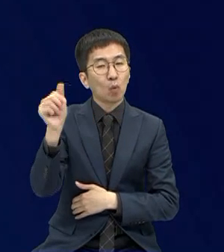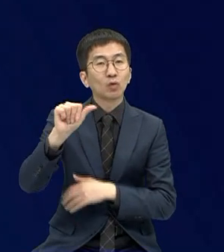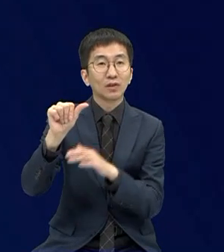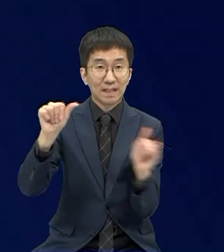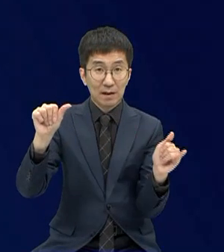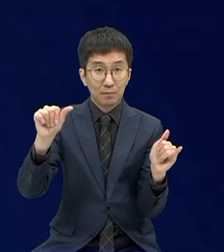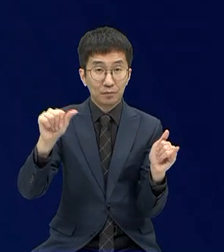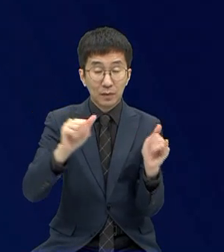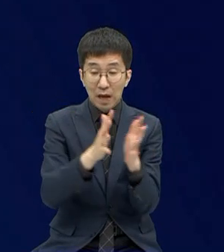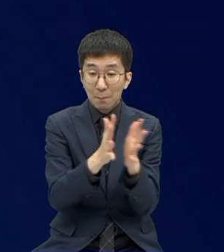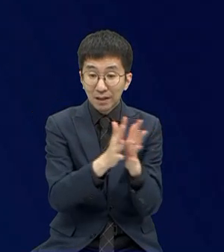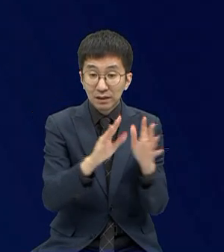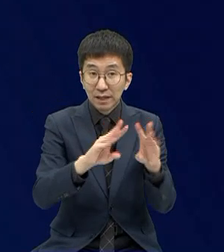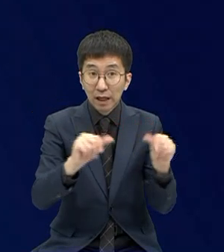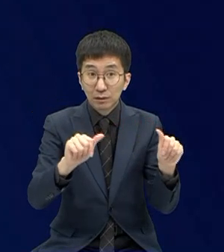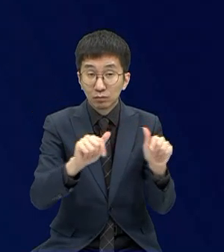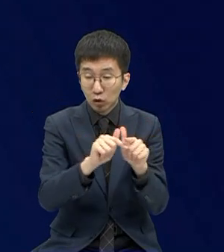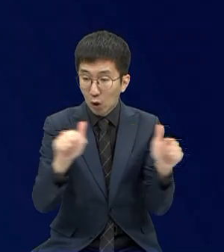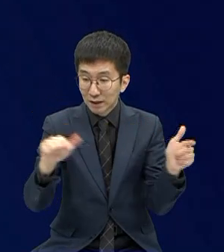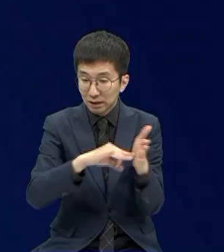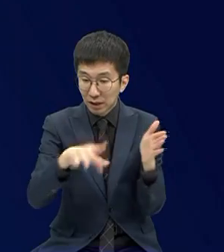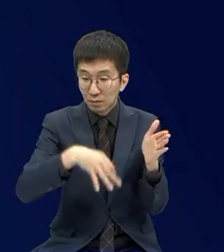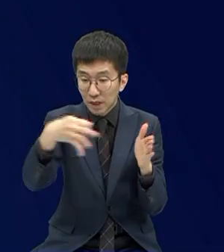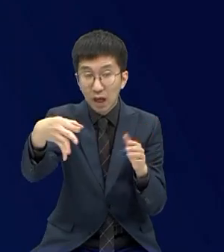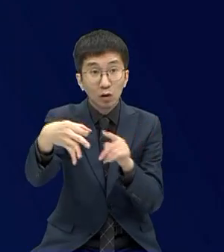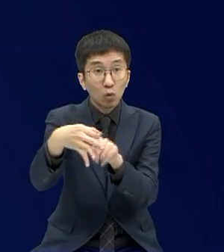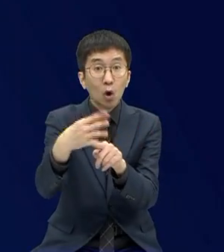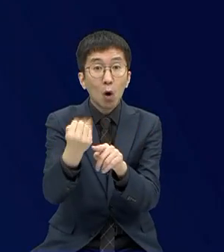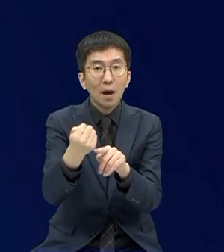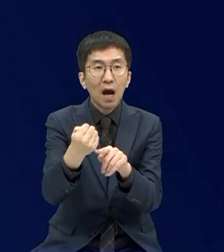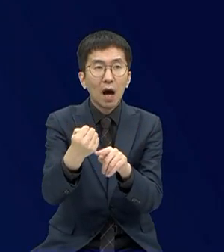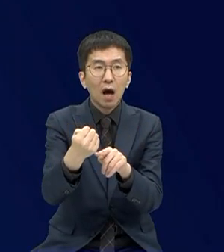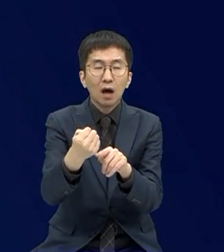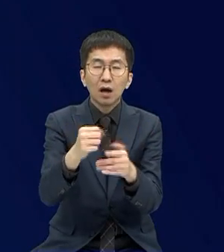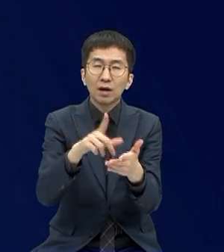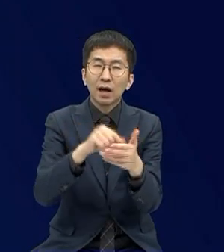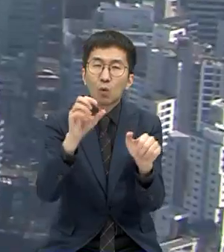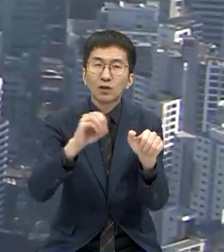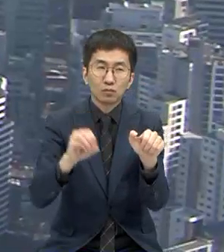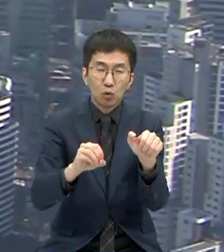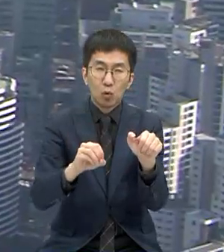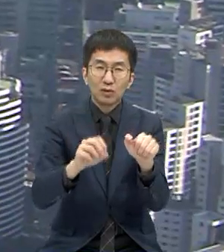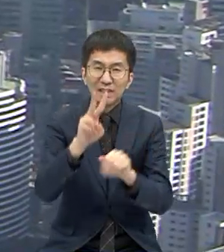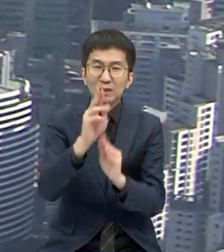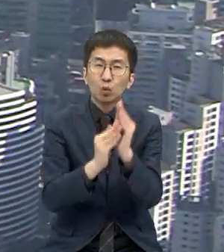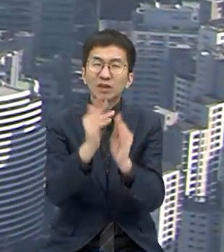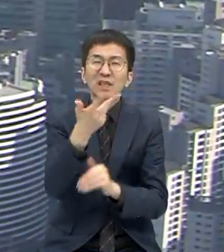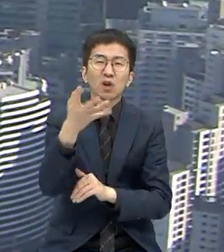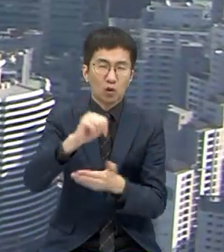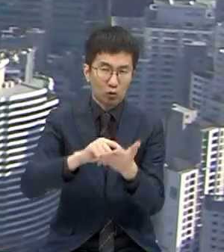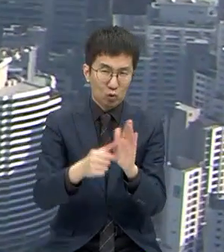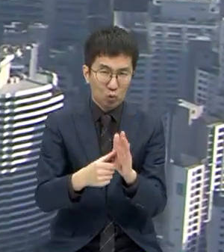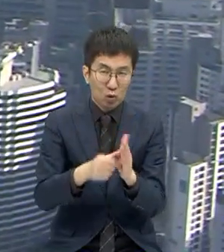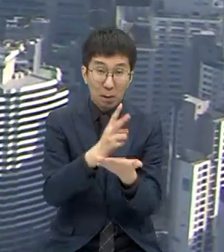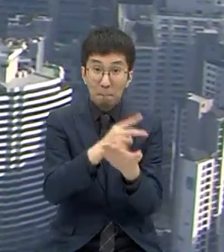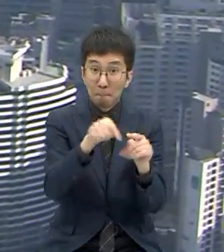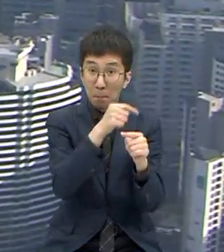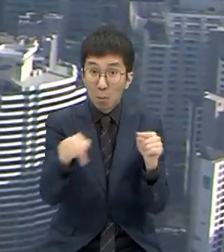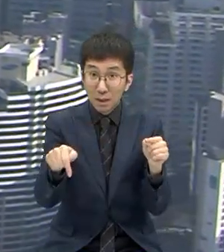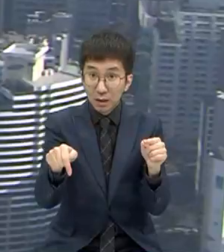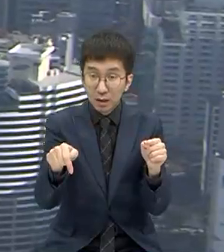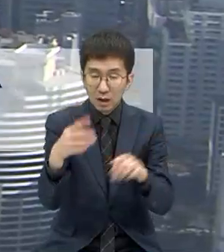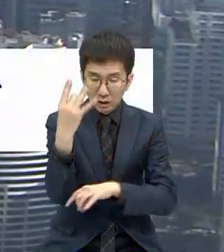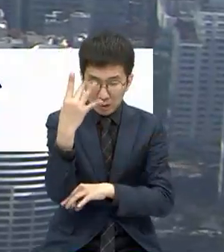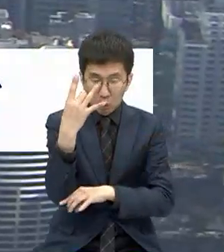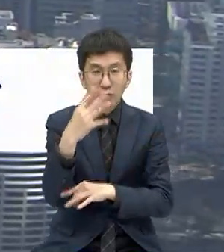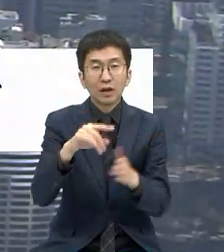하는 종부세가 전체 세액의 절반쯤인 2조 7천억 원을 차지합니다. 법인도 기본 공제와